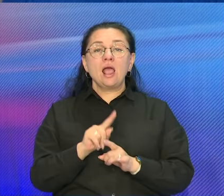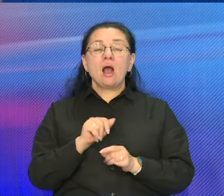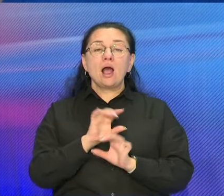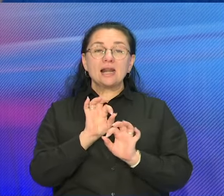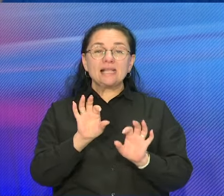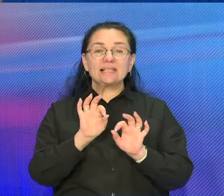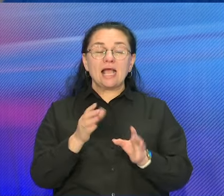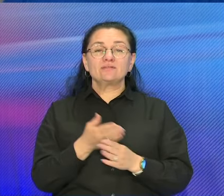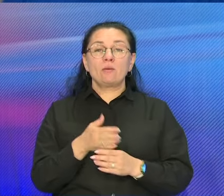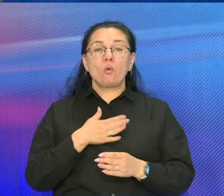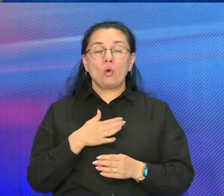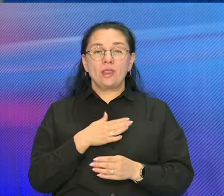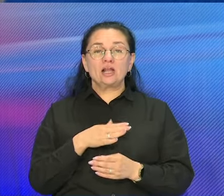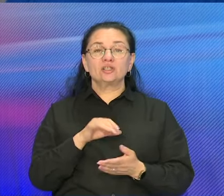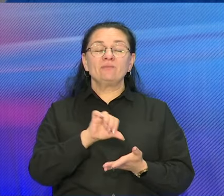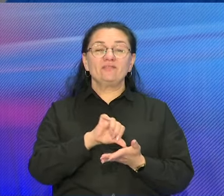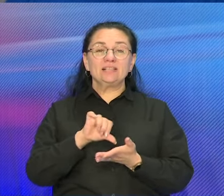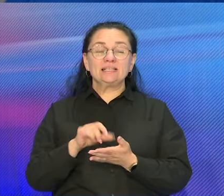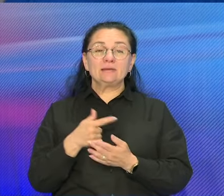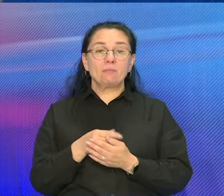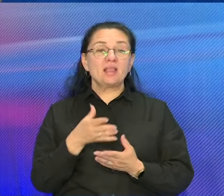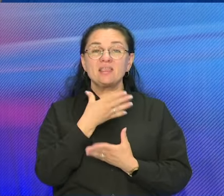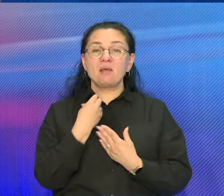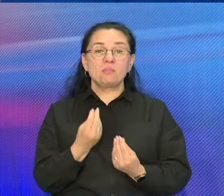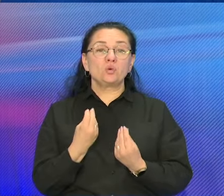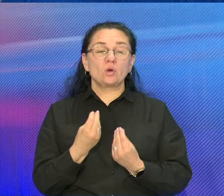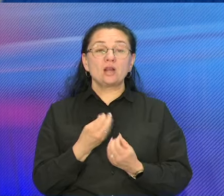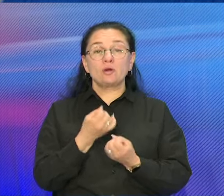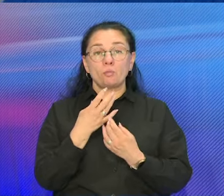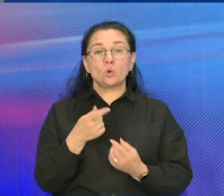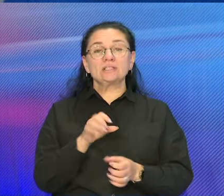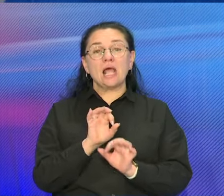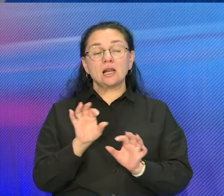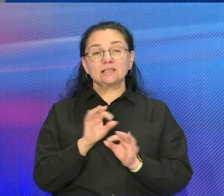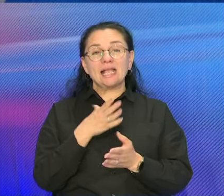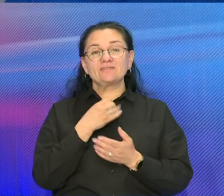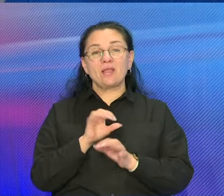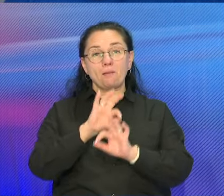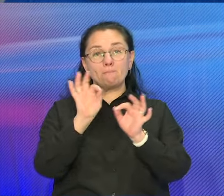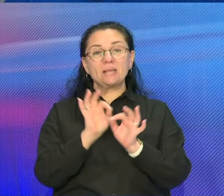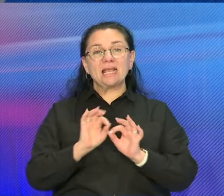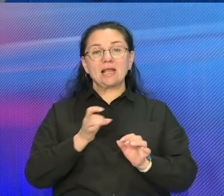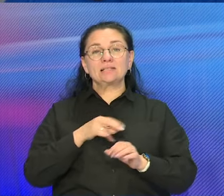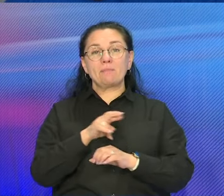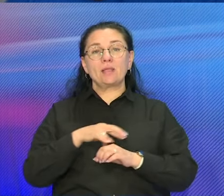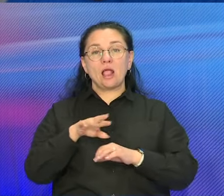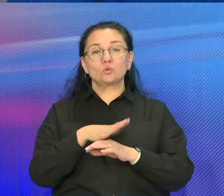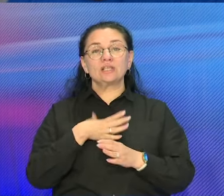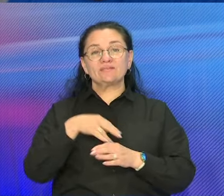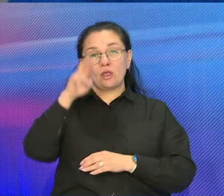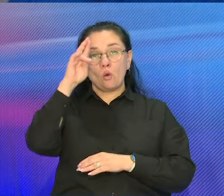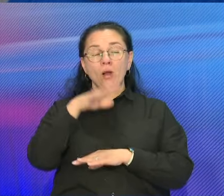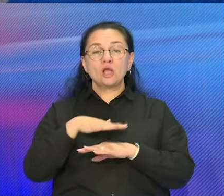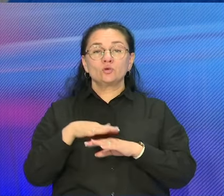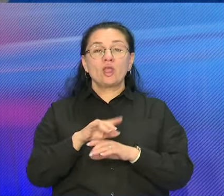НАШЕМ ВЕЛИЧИЕ МЫ НЕ ПРИУКРАШУМ, МЫ ПРОСТА ГАВАРИМ ОБЪКТИВНО О НАШЕЙ ПРЕКРАСНОЙ БЕЛАРУССИ, О НАШЕЙ СТРАНЕ И ОЧЕНЬ